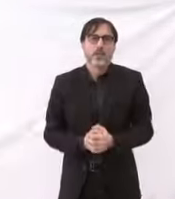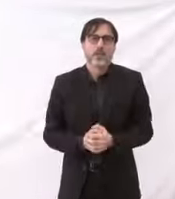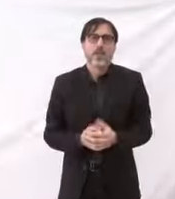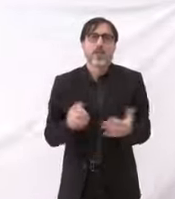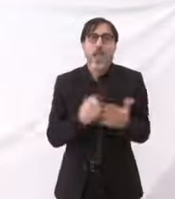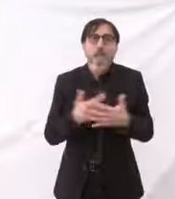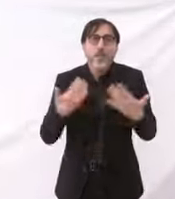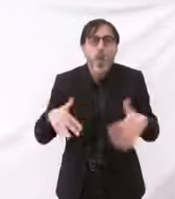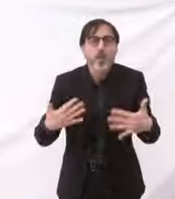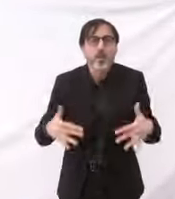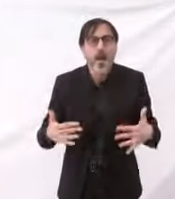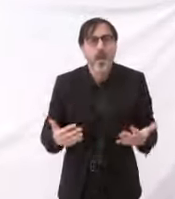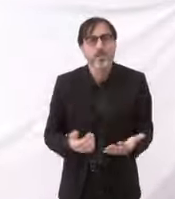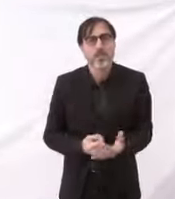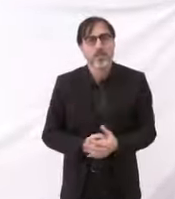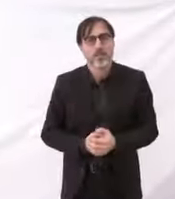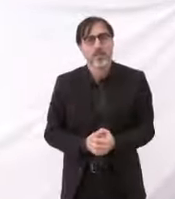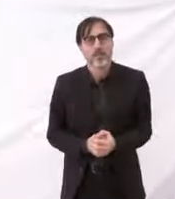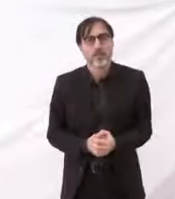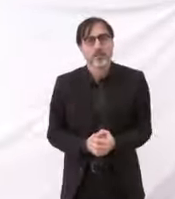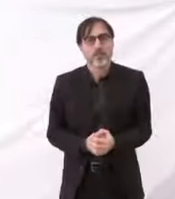Com'è importante?